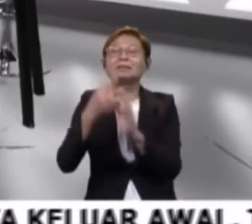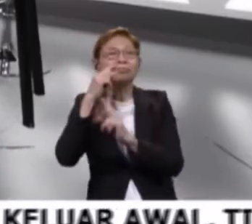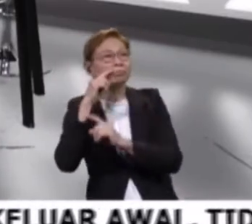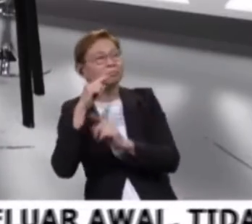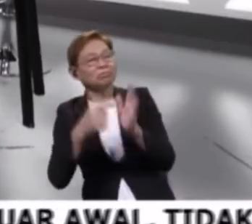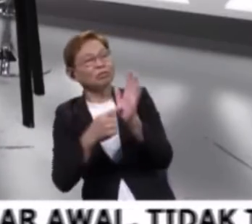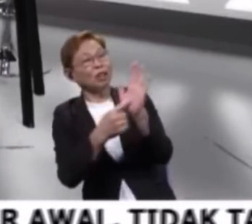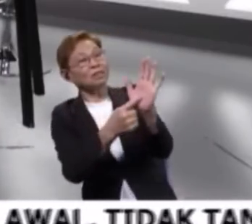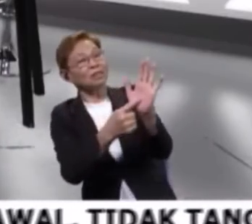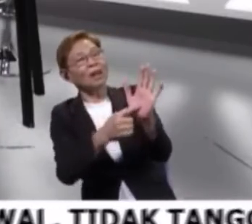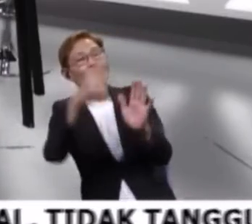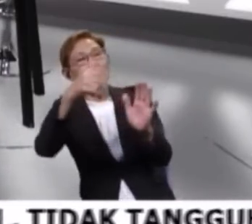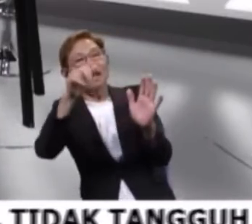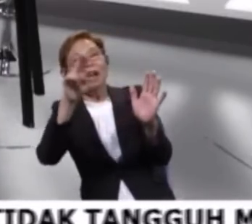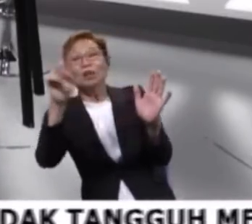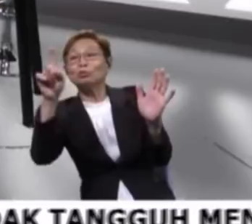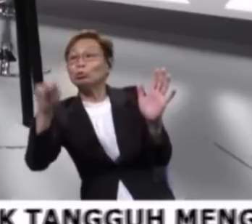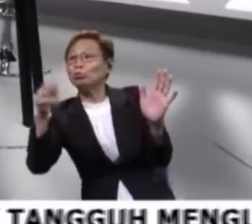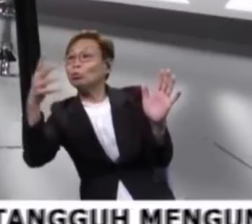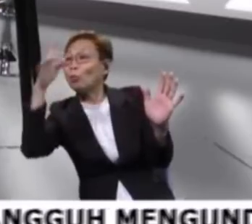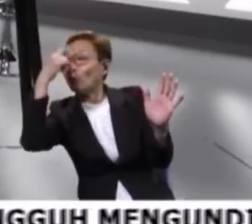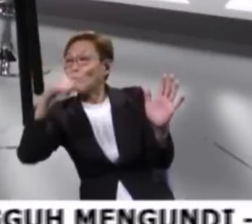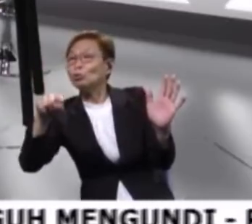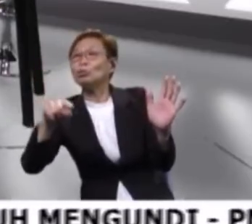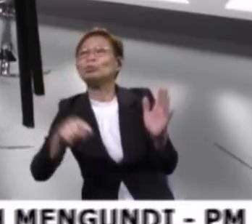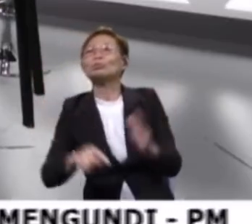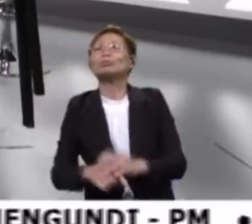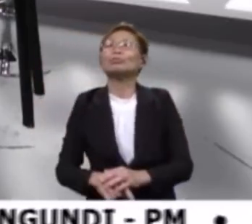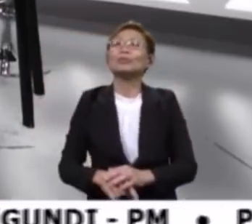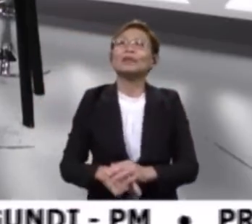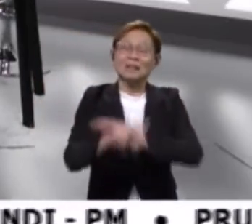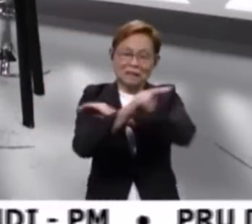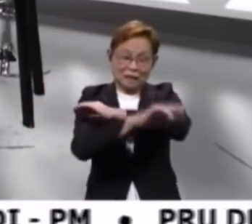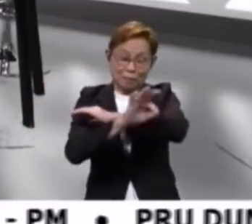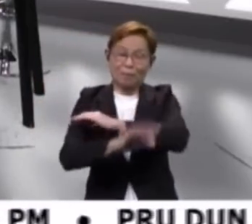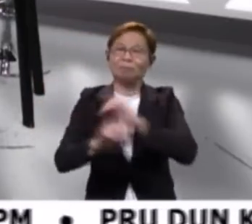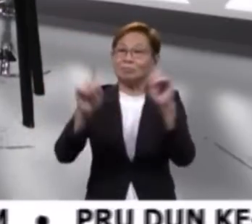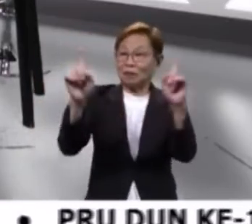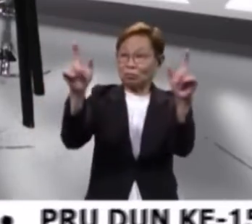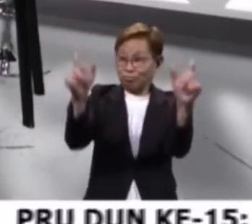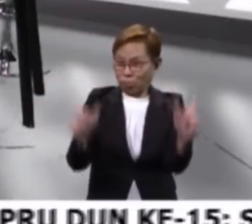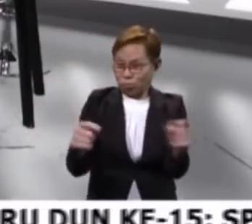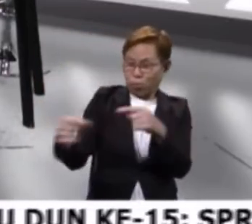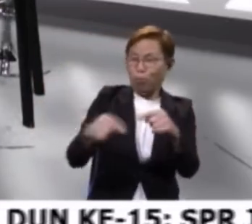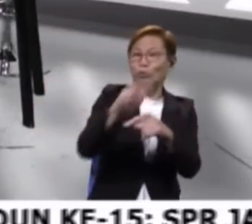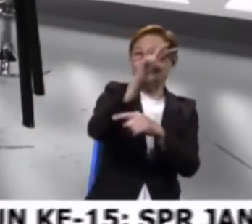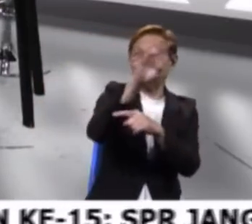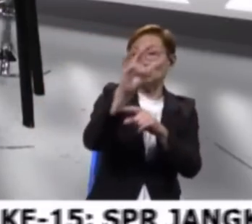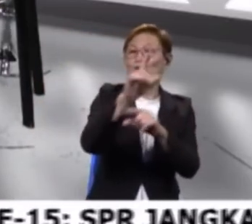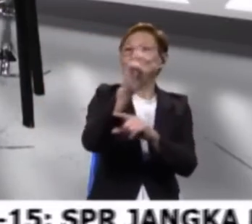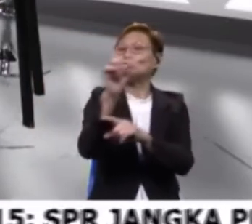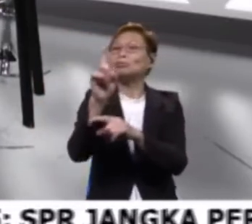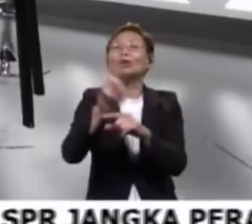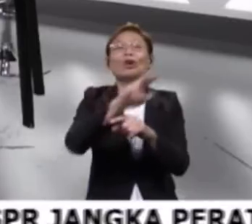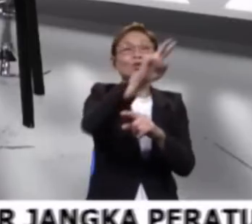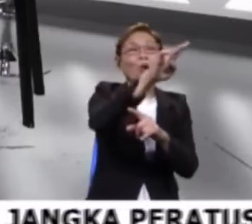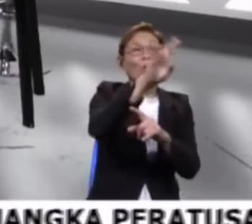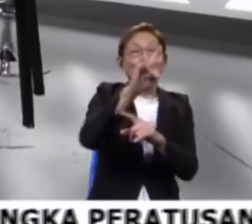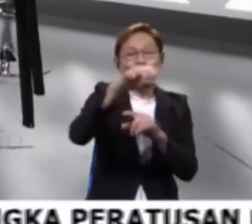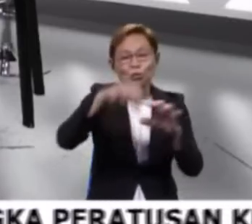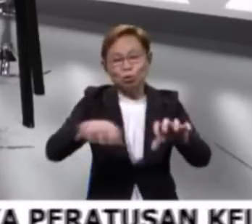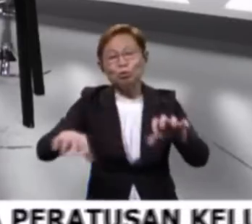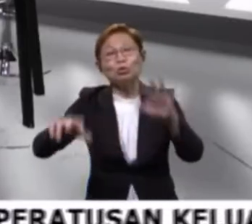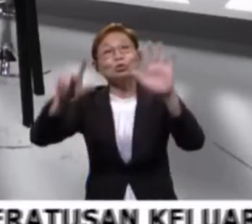bagi pria oke satu lawan satu sebanyak 27 done 3